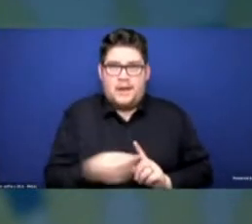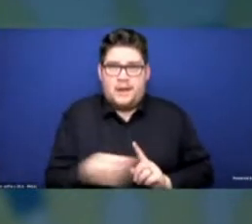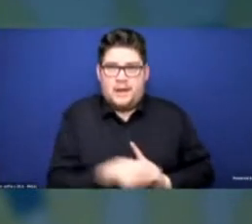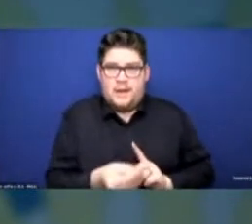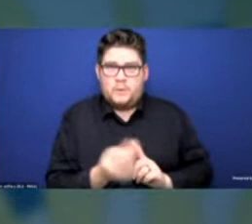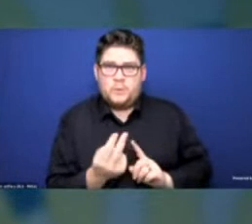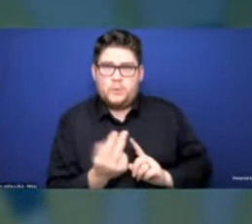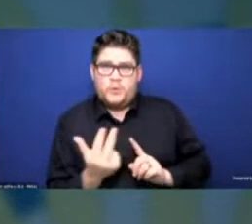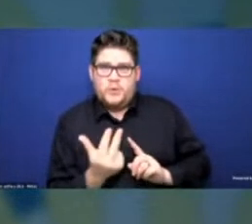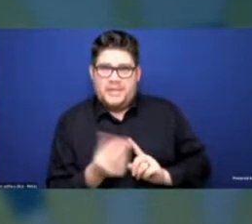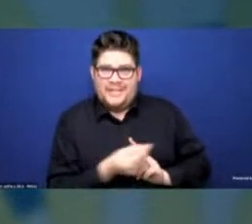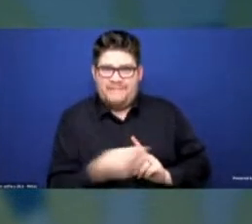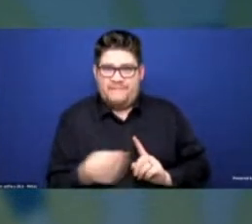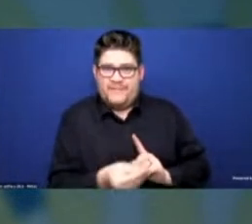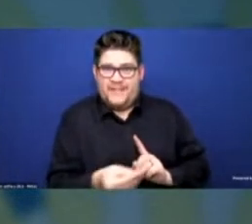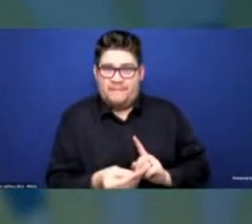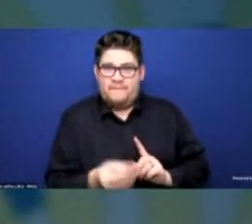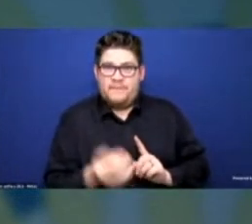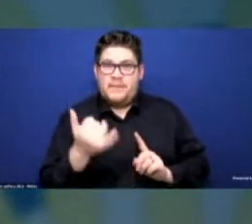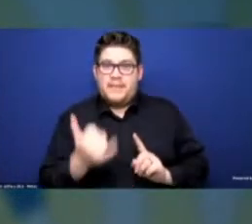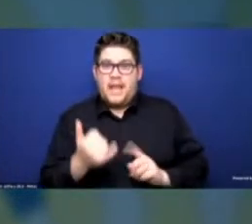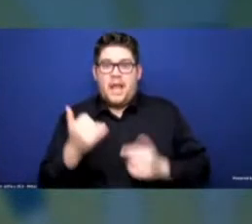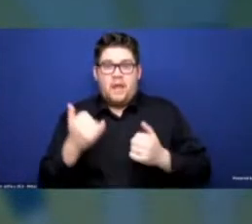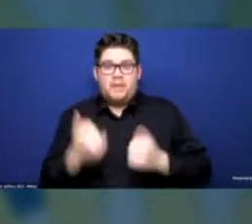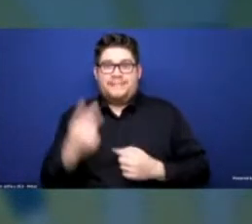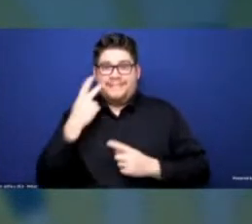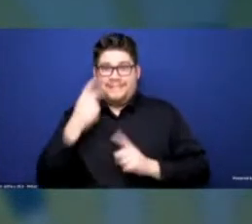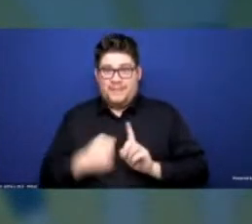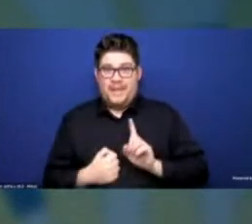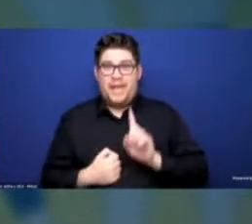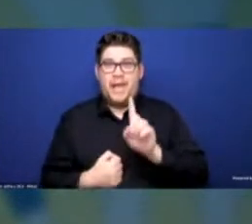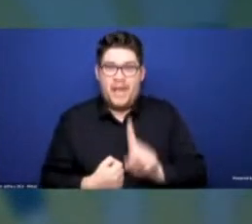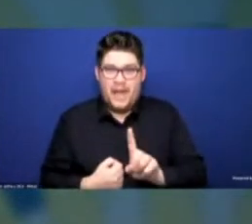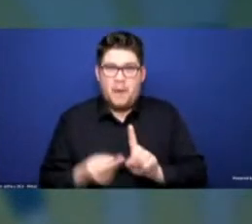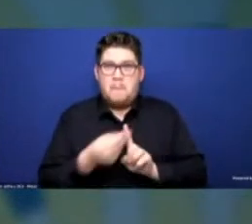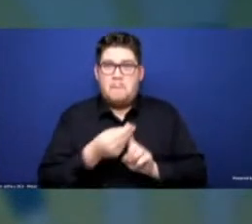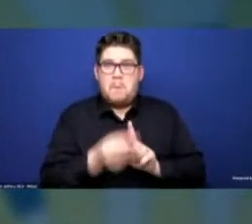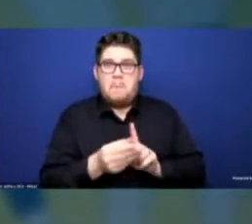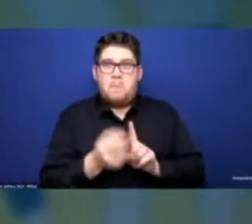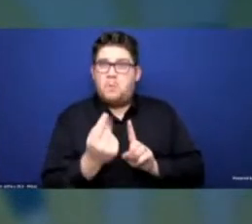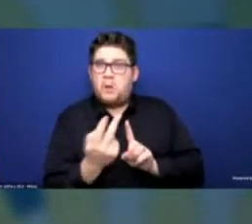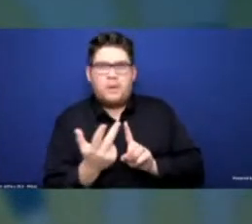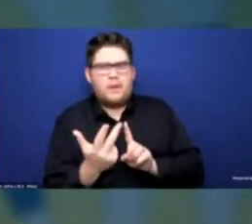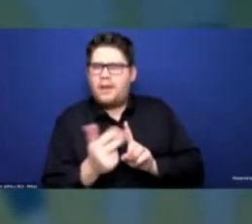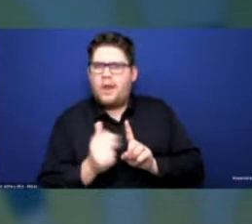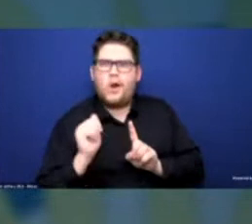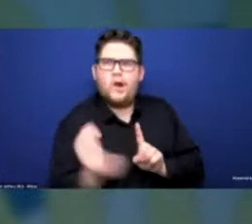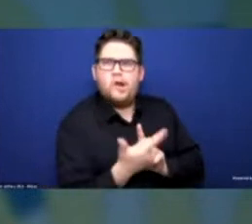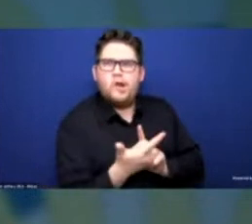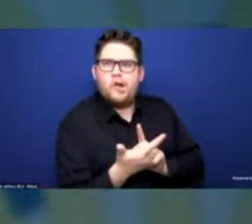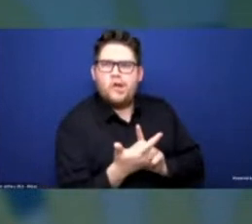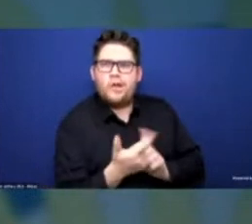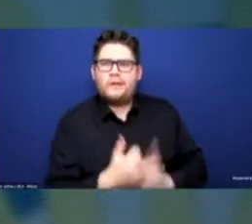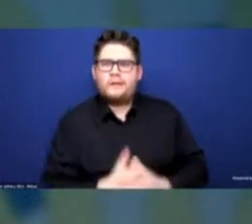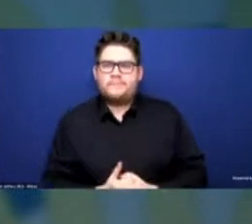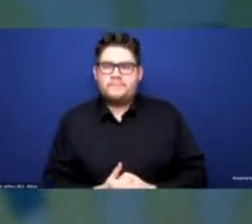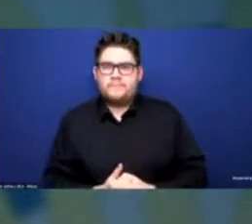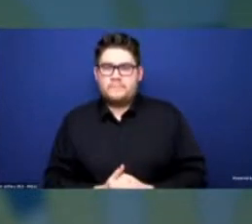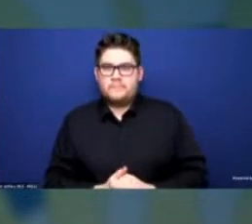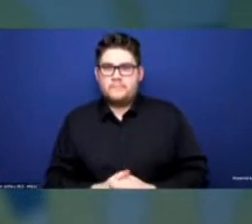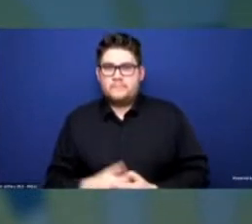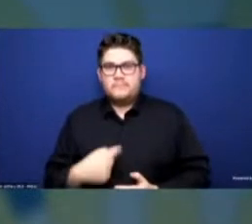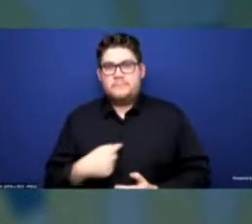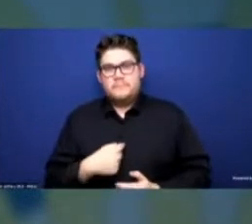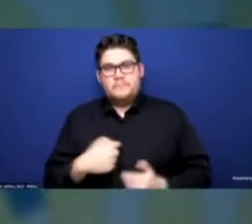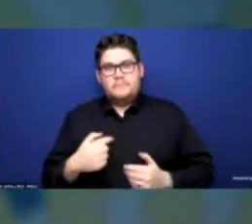household becomes affected, 有可能 and 是指 it's 全家 the 都感染 40 or 上 50-year-old parent 都是 who ends up in 50几岁 hospital. 的 And this 都要 has 住 been